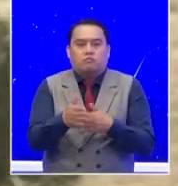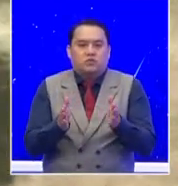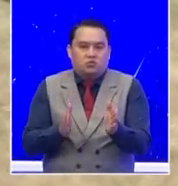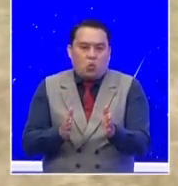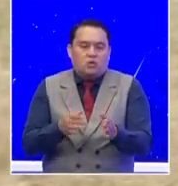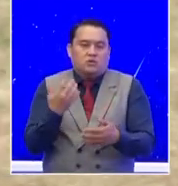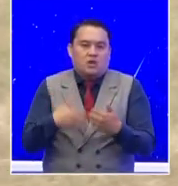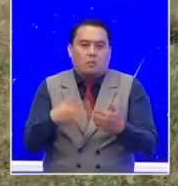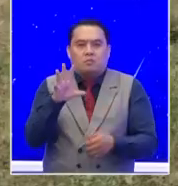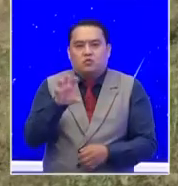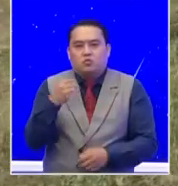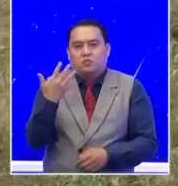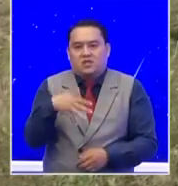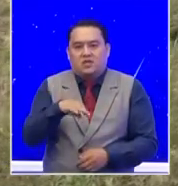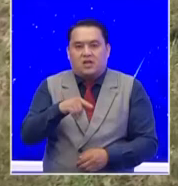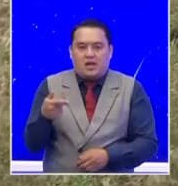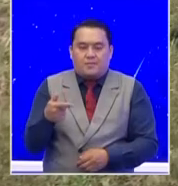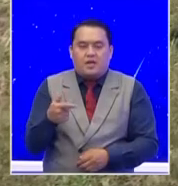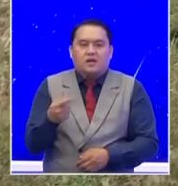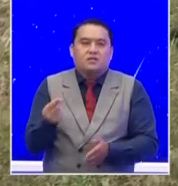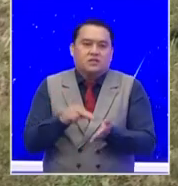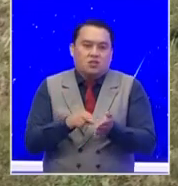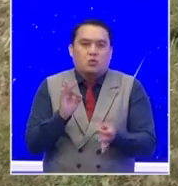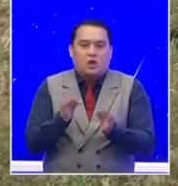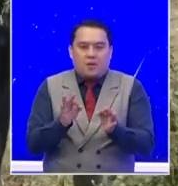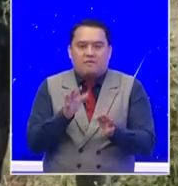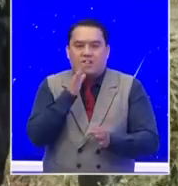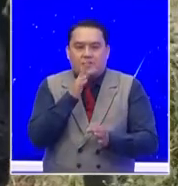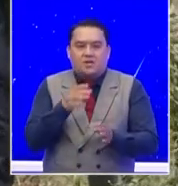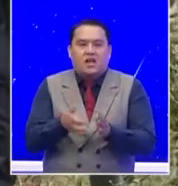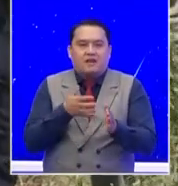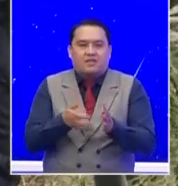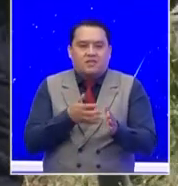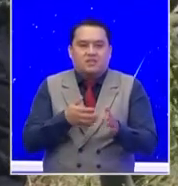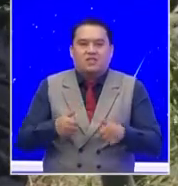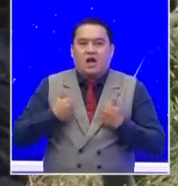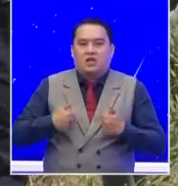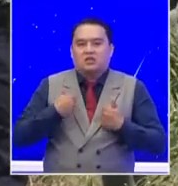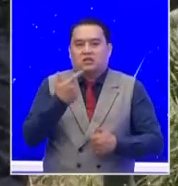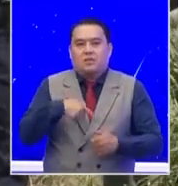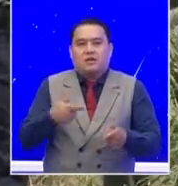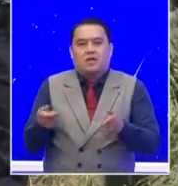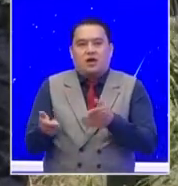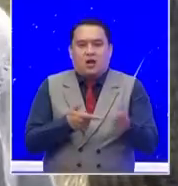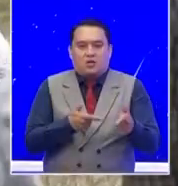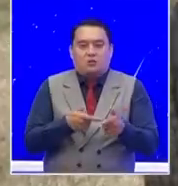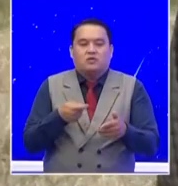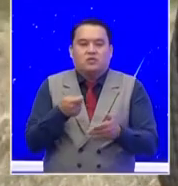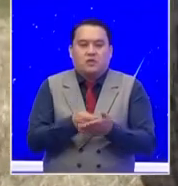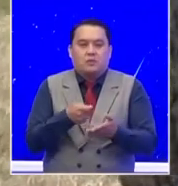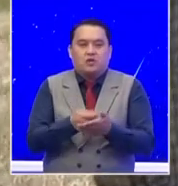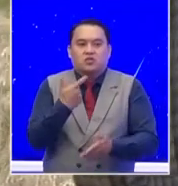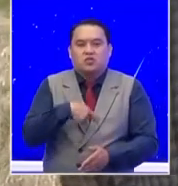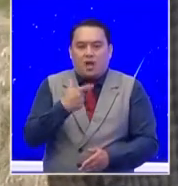среднем 550 тенге стоимость невысокая но сейчас во время кризиса крестьяне стараются сами заготавливать корм на зиму в районе